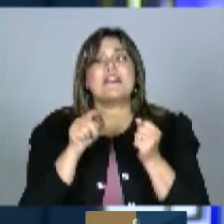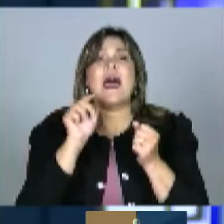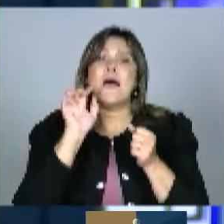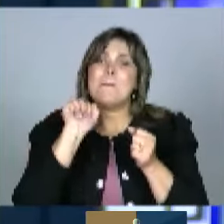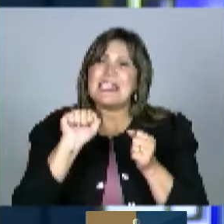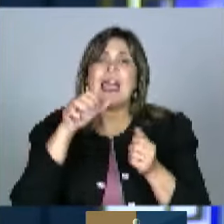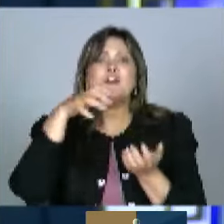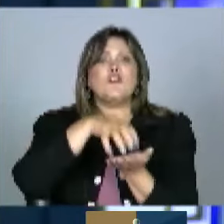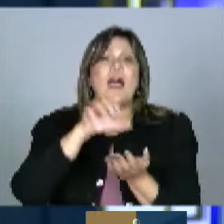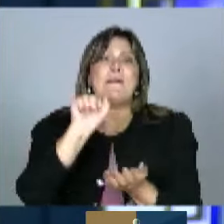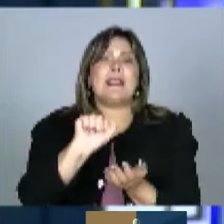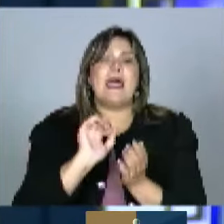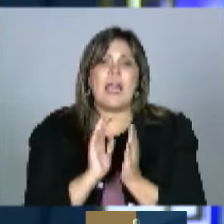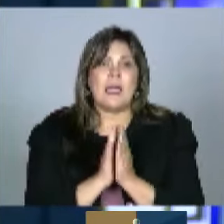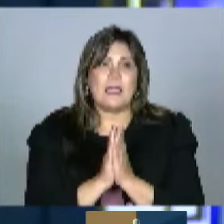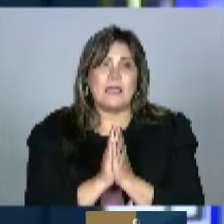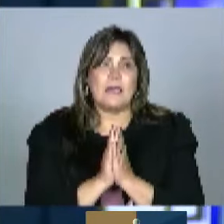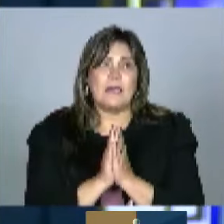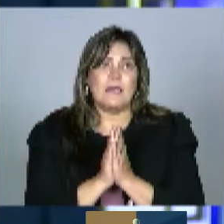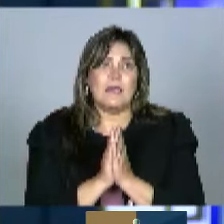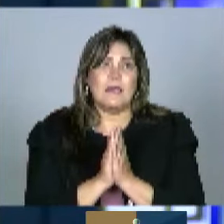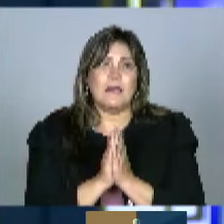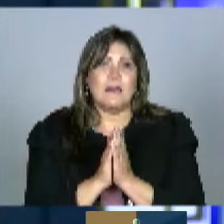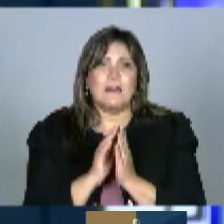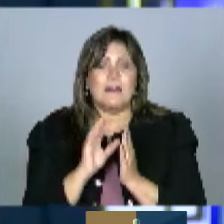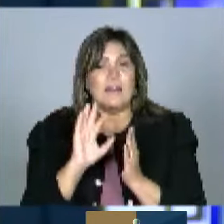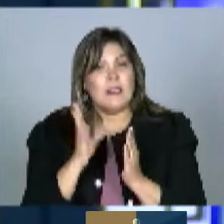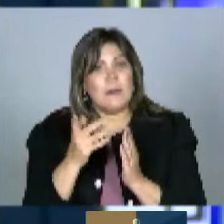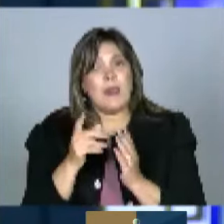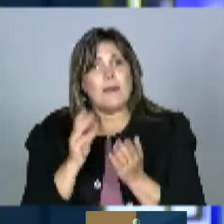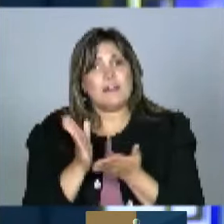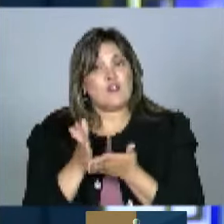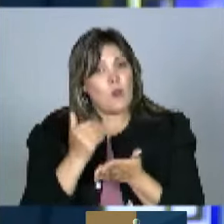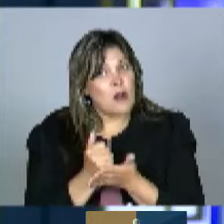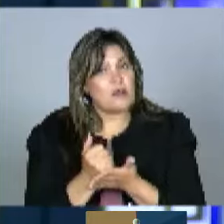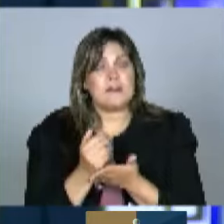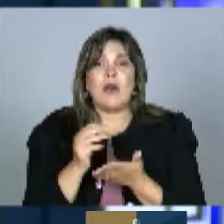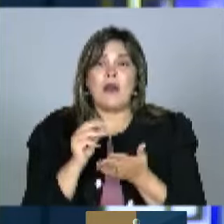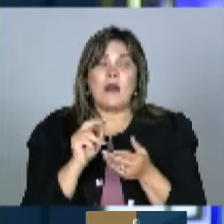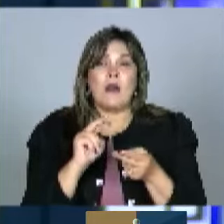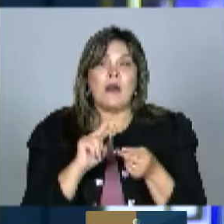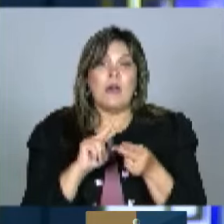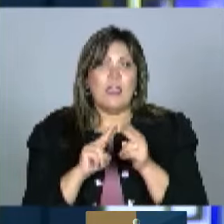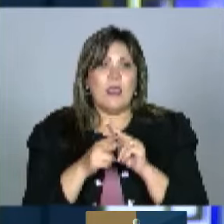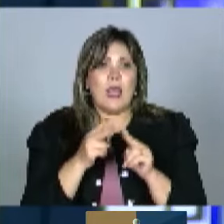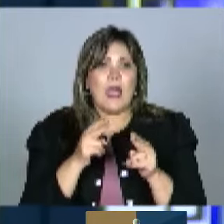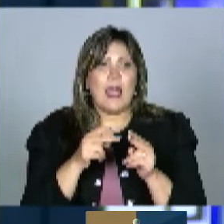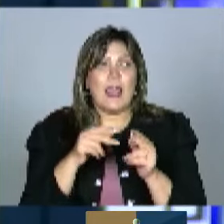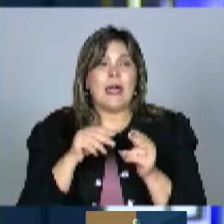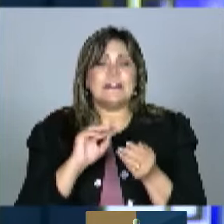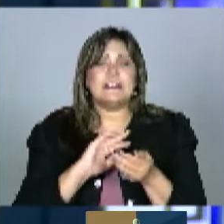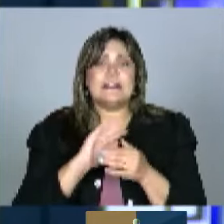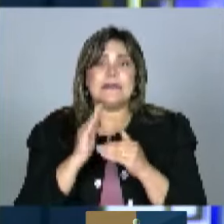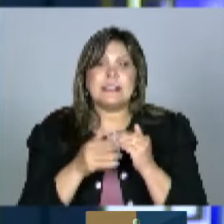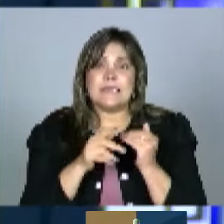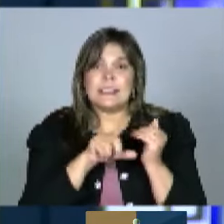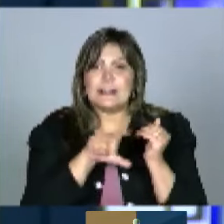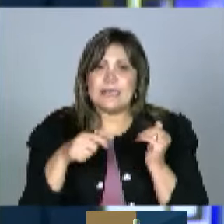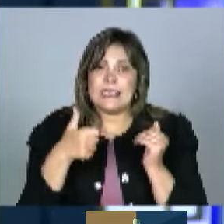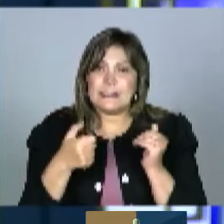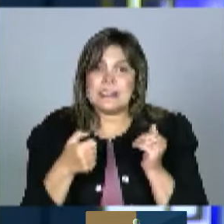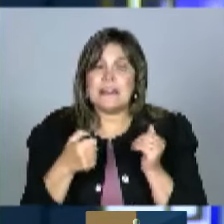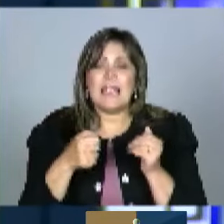يكون عندك توكيل يشترط يكون الورثه يشترط ان ان عندك تسجيل او حكم صحه